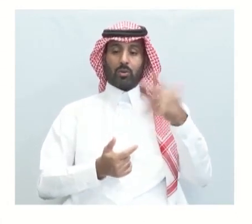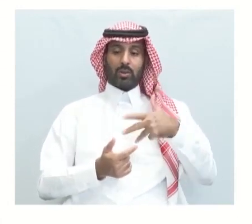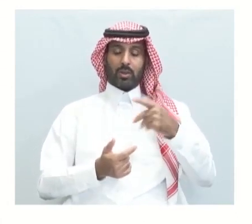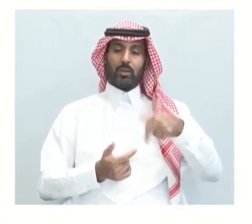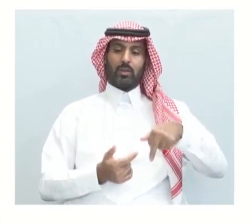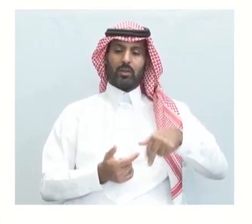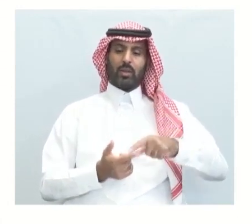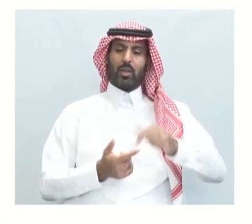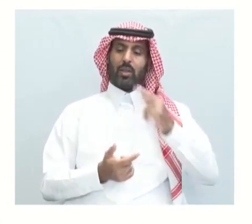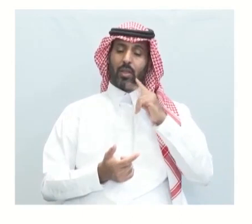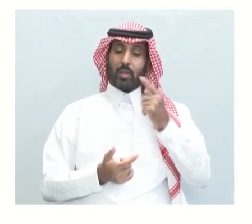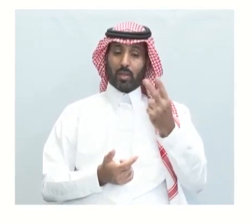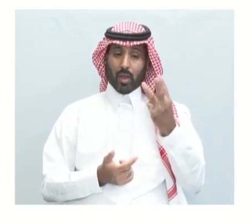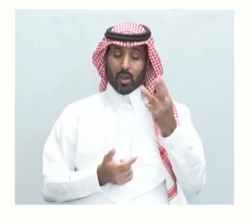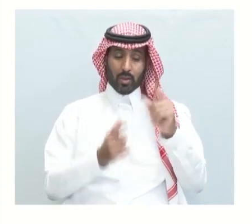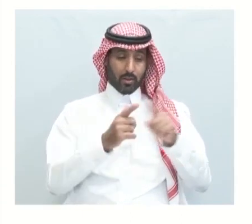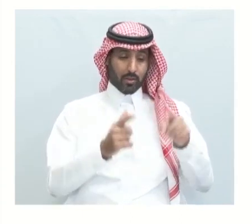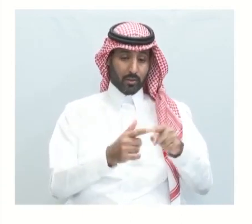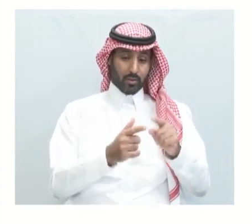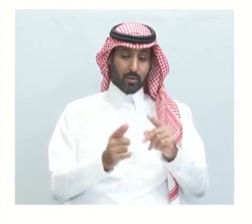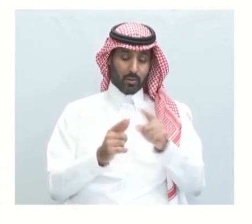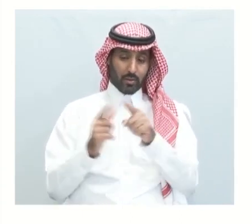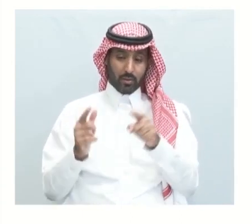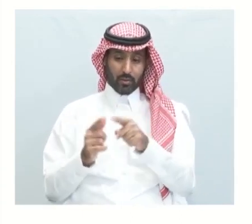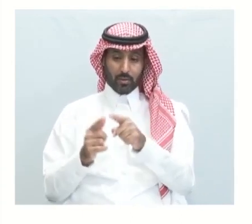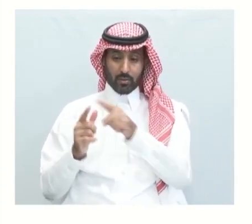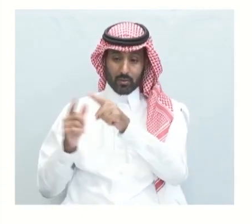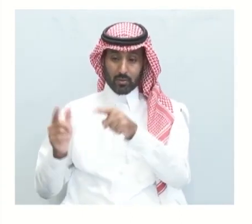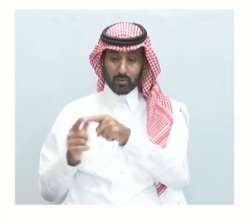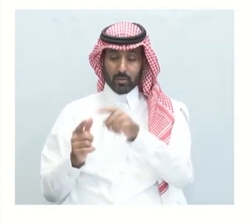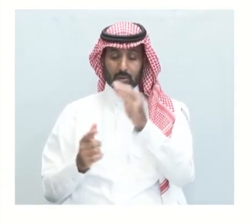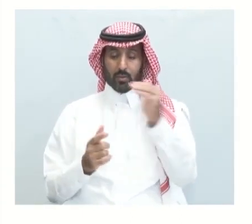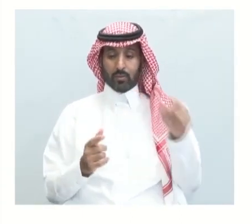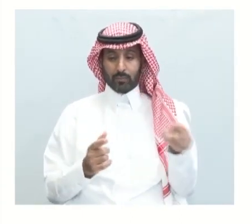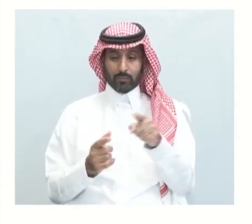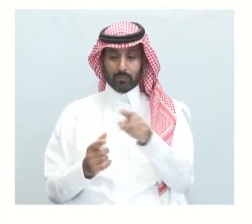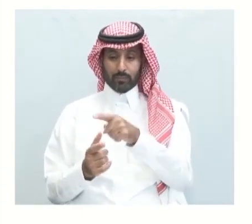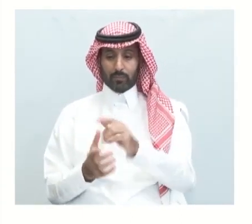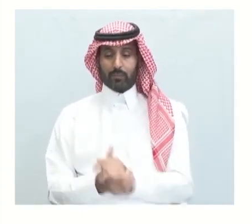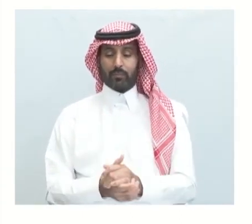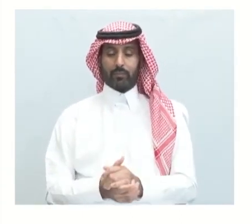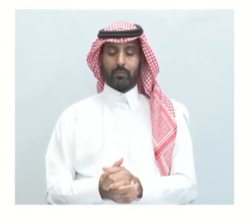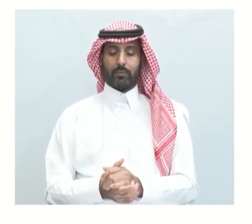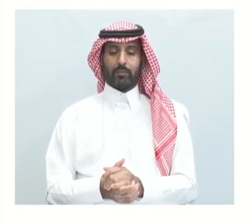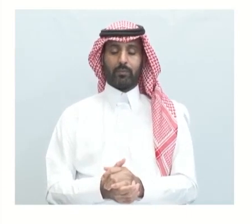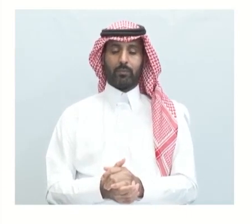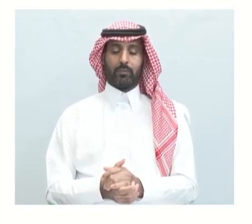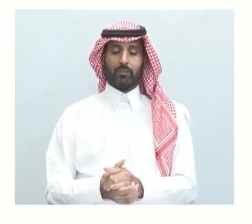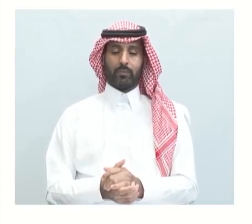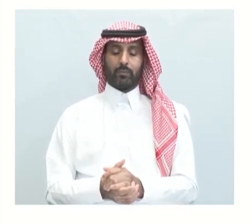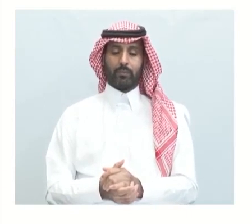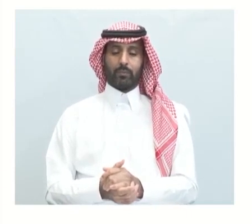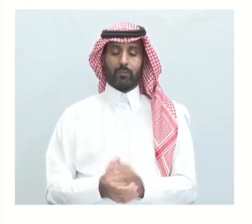ثلاث قوائم هذه سميتها الهيد وهذه السكن وهذه بعد ذلك لدي هنا